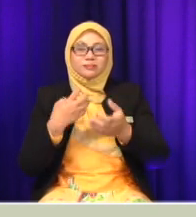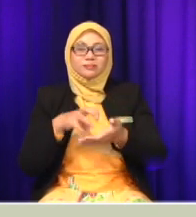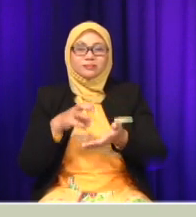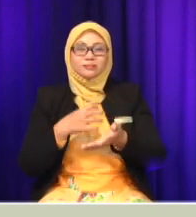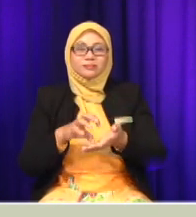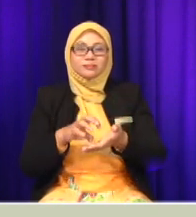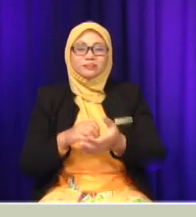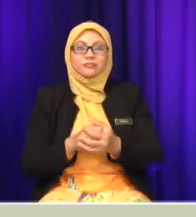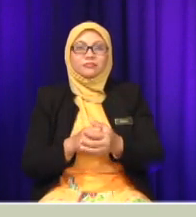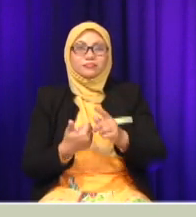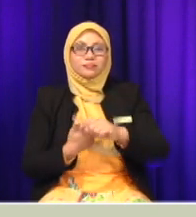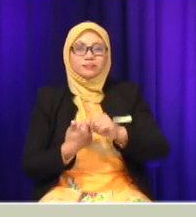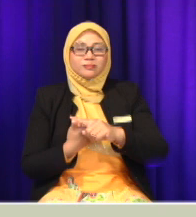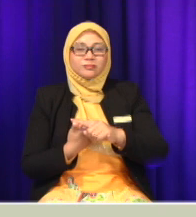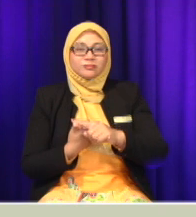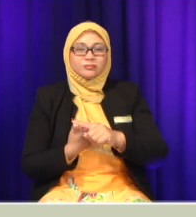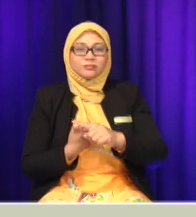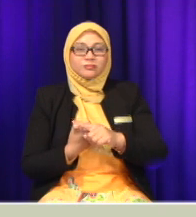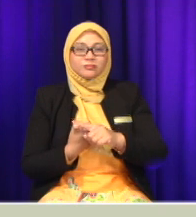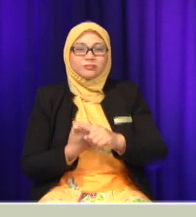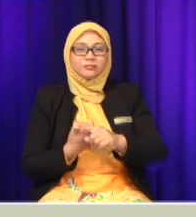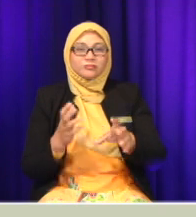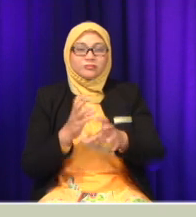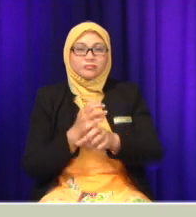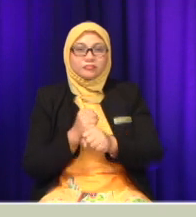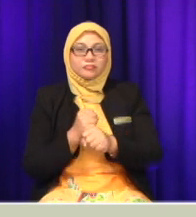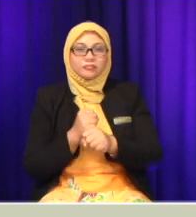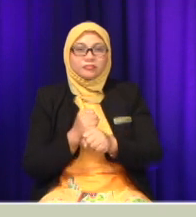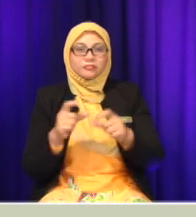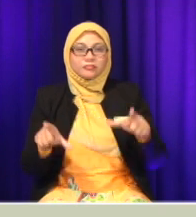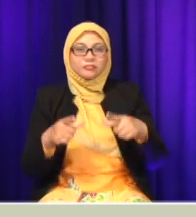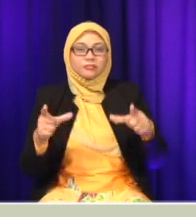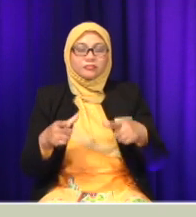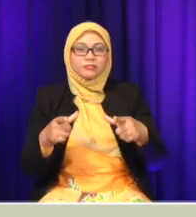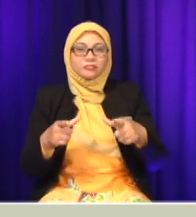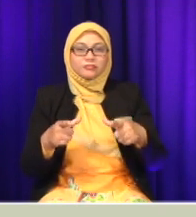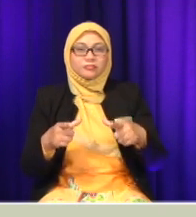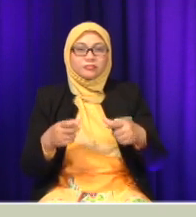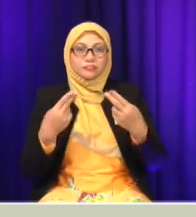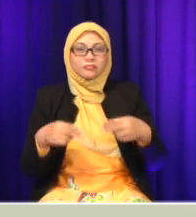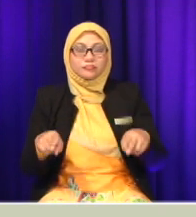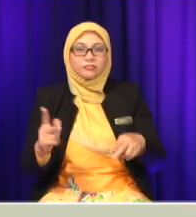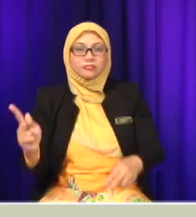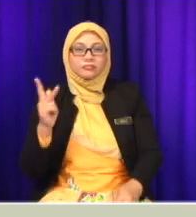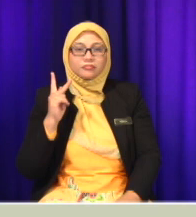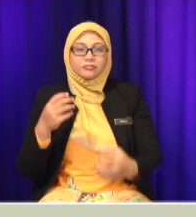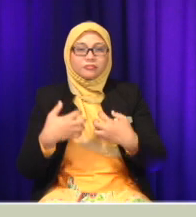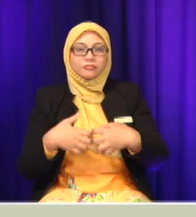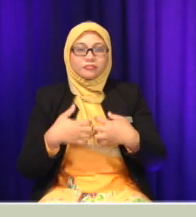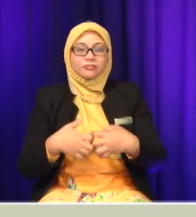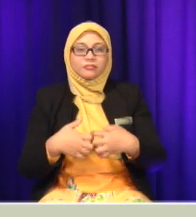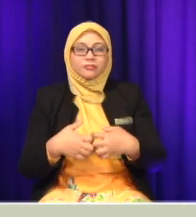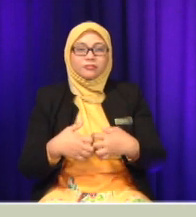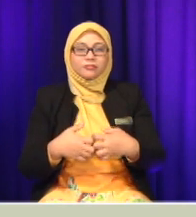berlaku kehilangan kuasa Enjin akibat dari kebocoran pada injab a berdasarkan Rajah dan situasi di